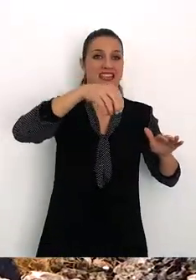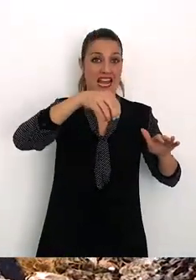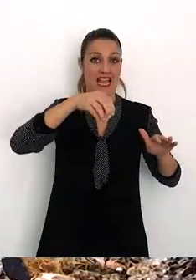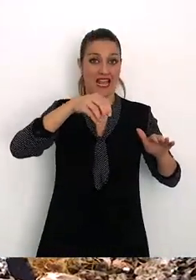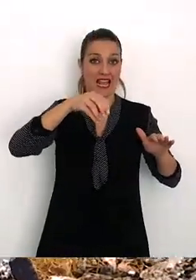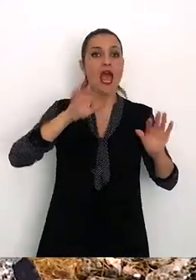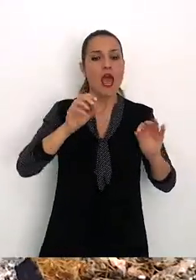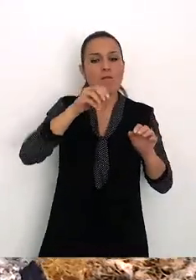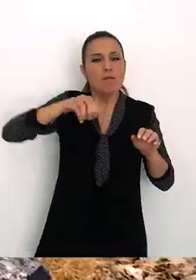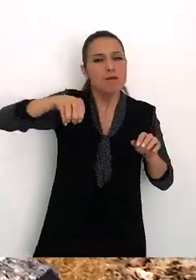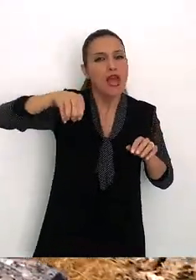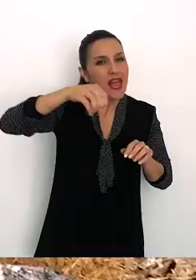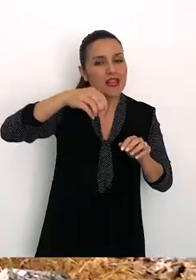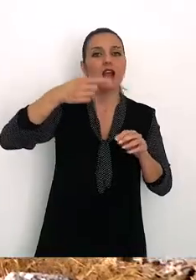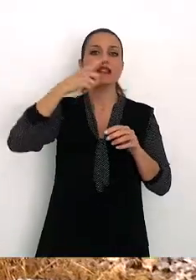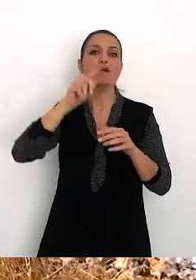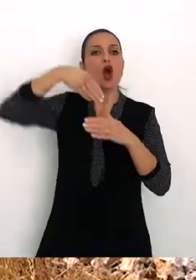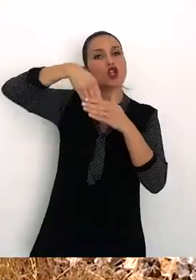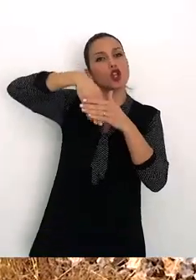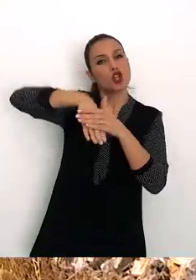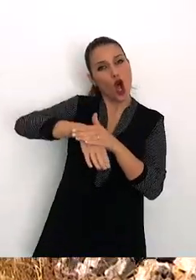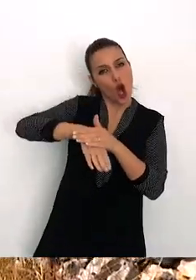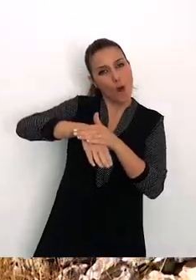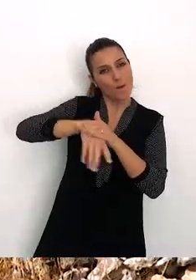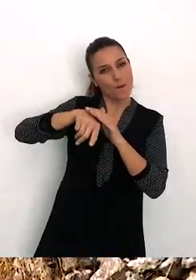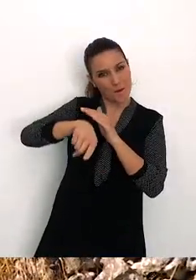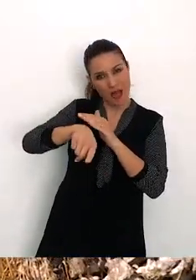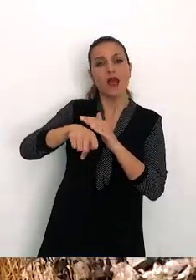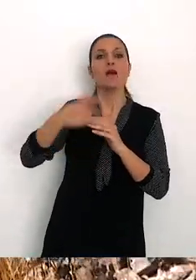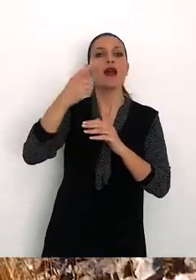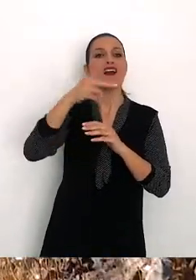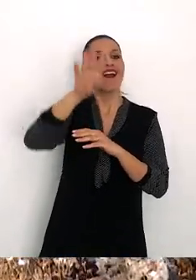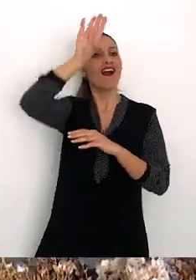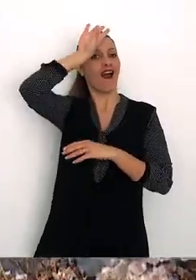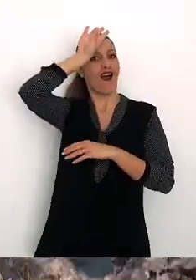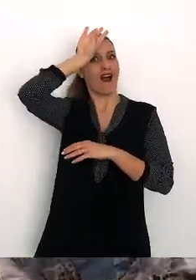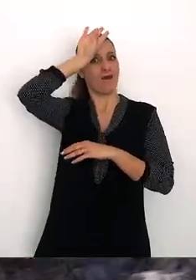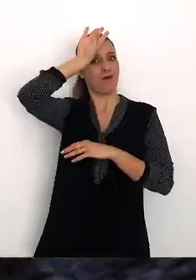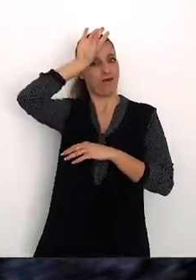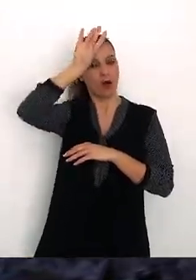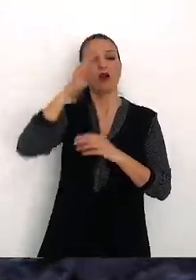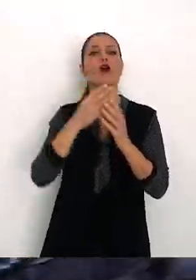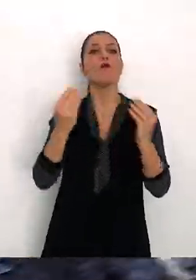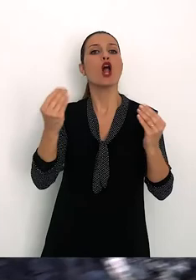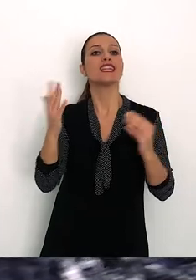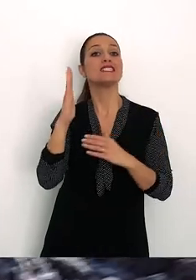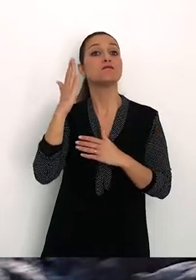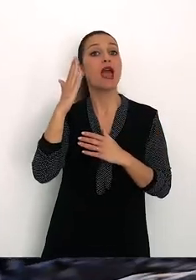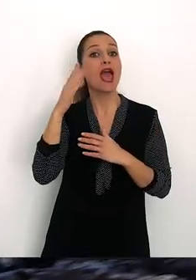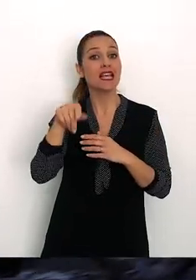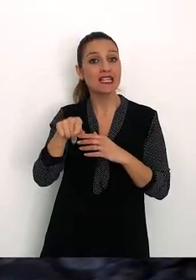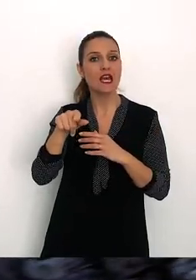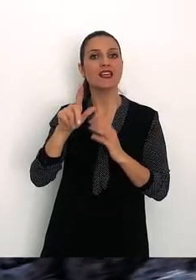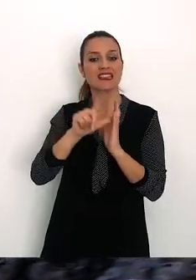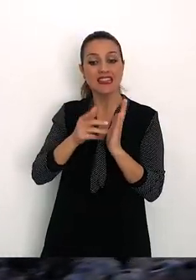Molti ricercatori ritengono che le Specchie fossero delle tombe monumentali erette in onore di un capo o un leader. Per questo